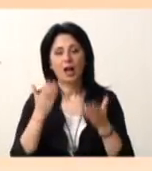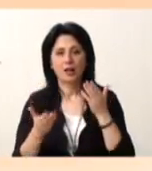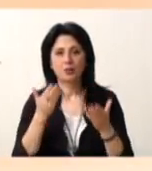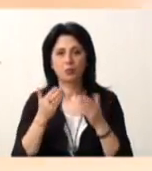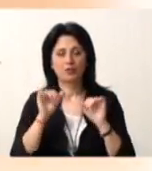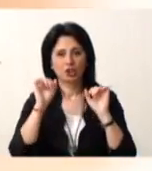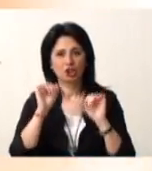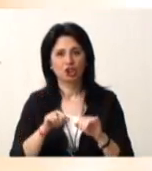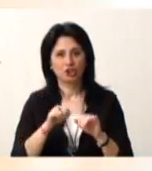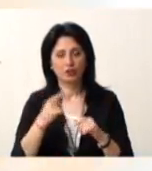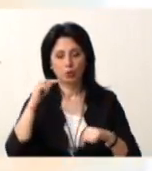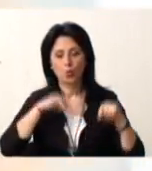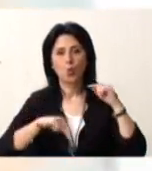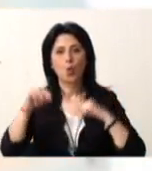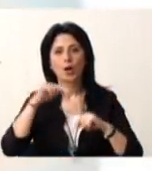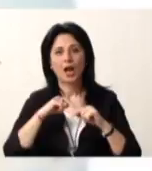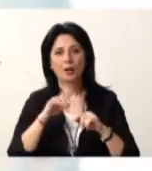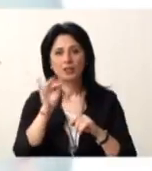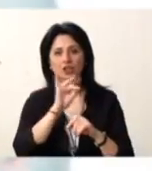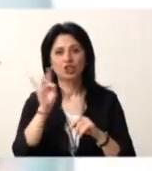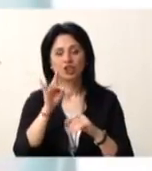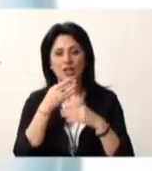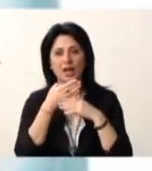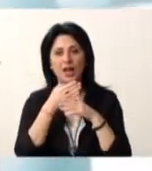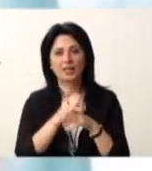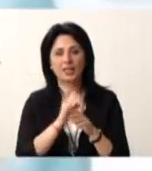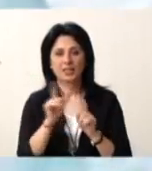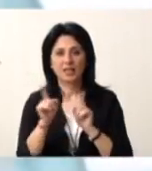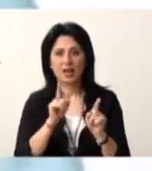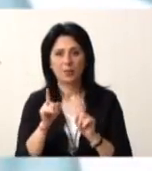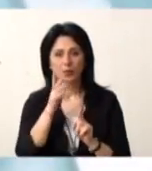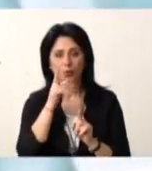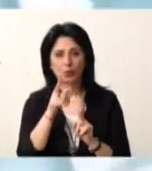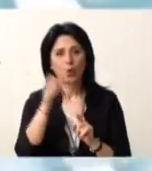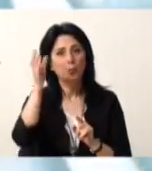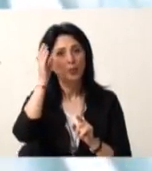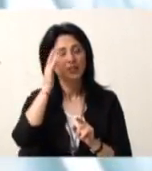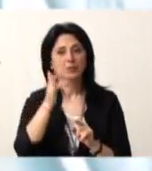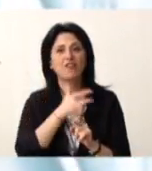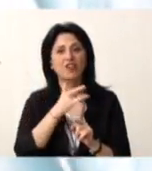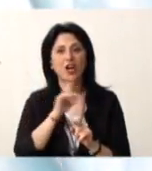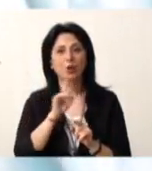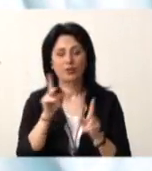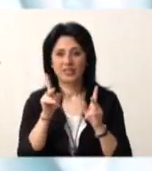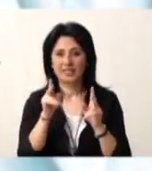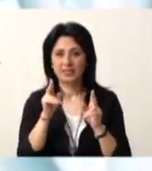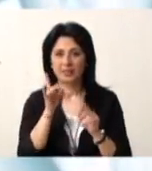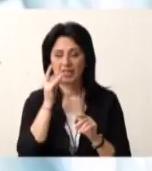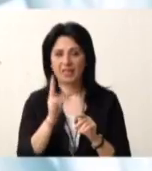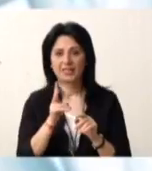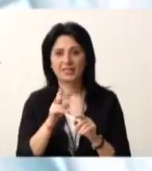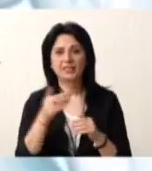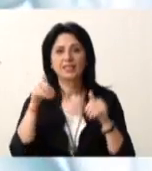ალბათობა შეიძლება ორგანიზმში ცხიმის გადანაწილებით განისაზღვროს. მეცნიერები ვარაუდობენ, რომ სიმსივნის